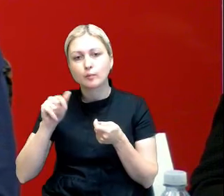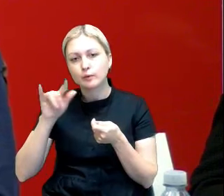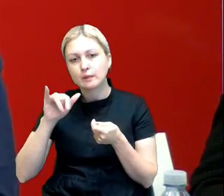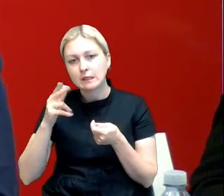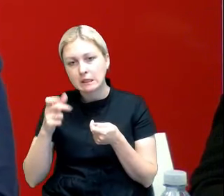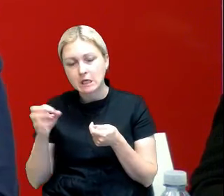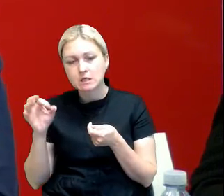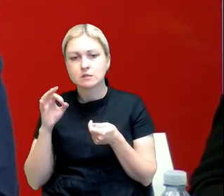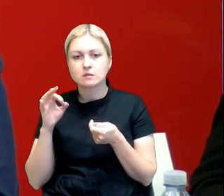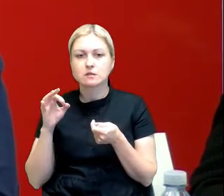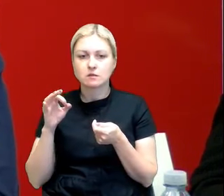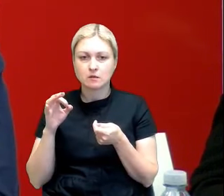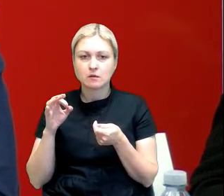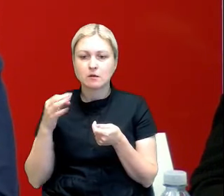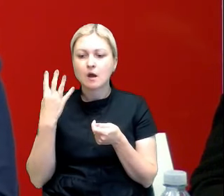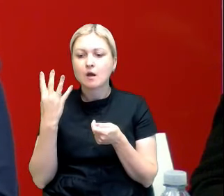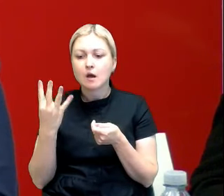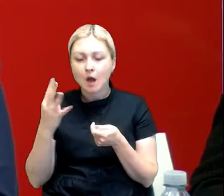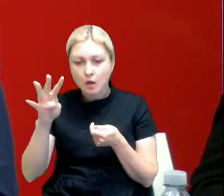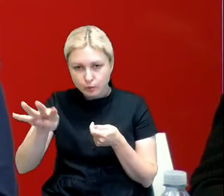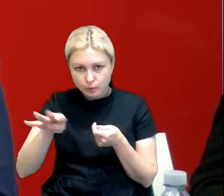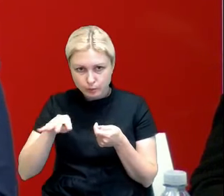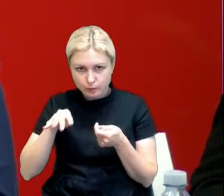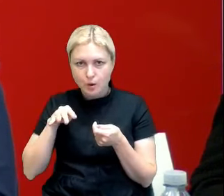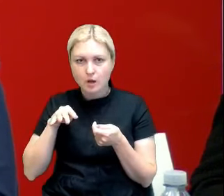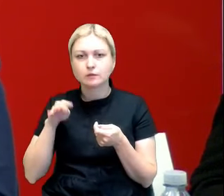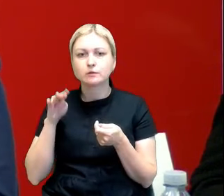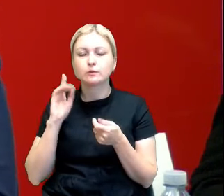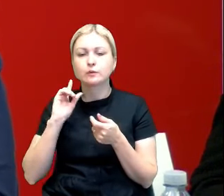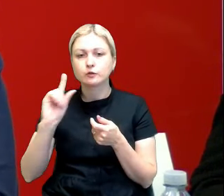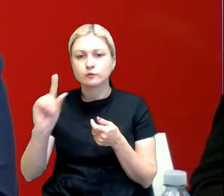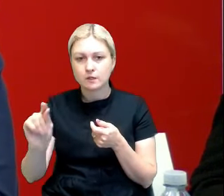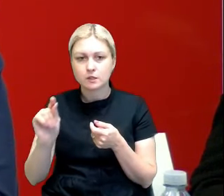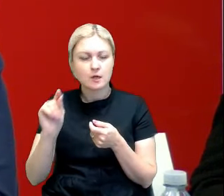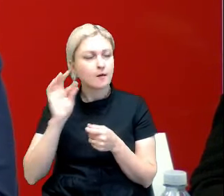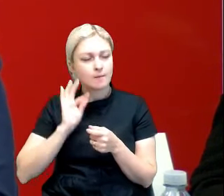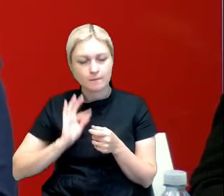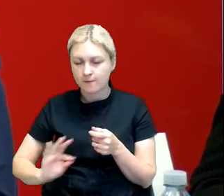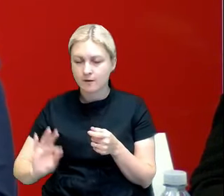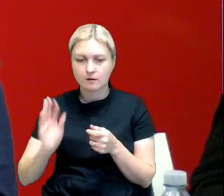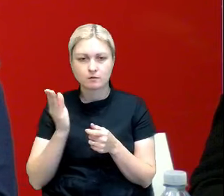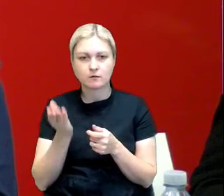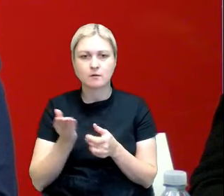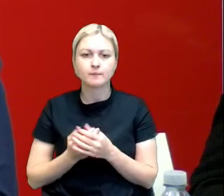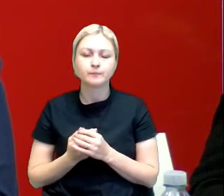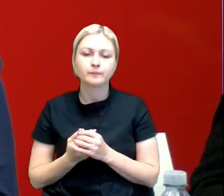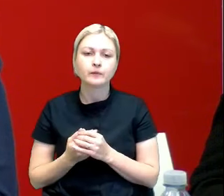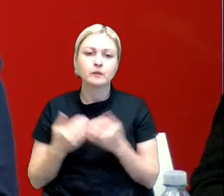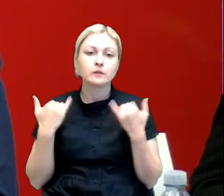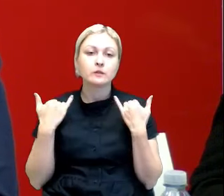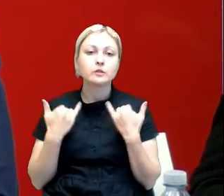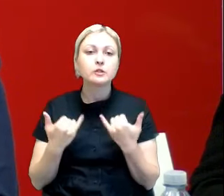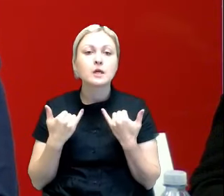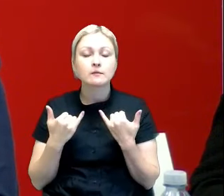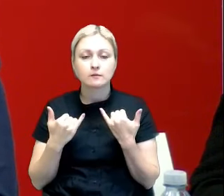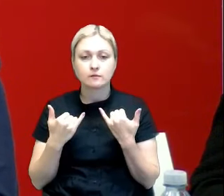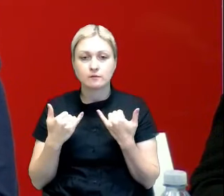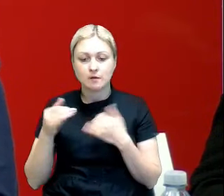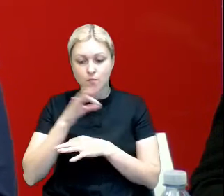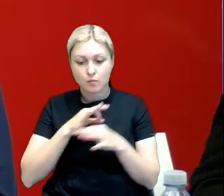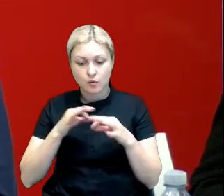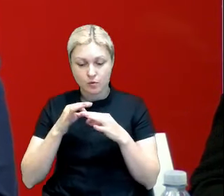kad keturių eismo juostų išvažiavimas toj daly yra labai prasmingas mes jau šiandieną jeigu būtumėm tokį projektą